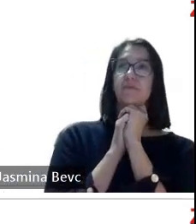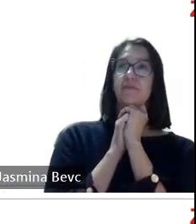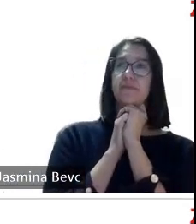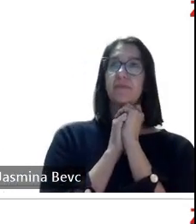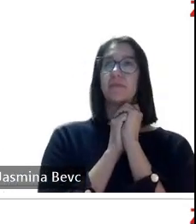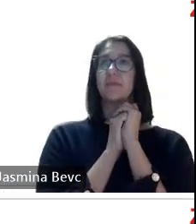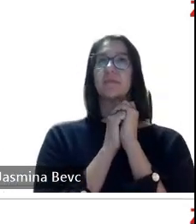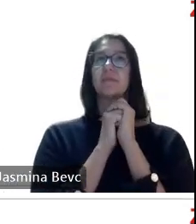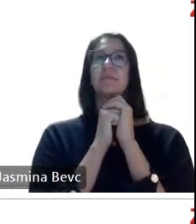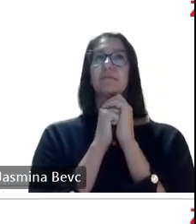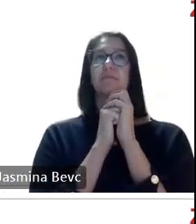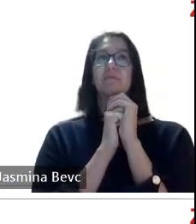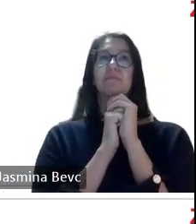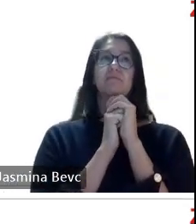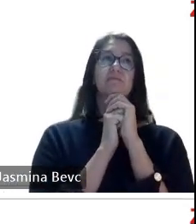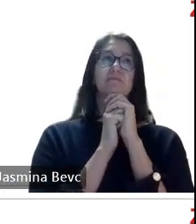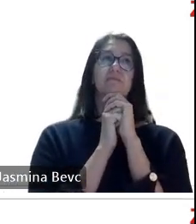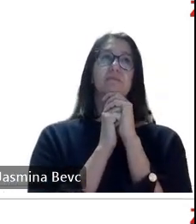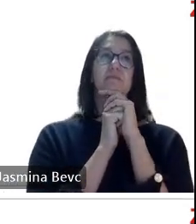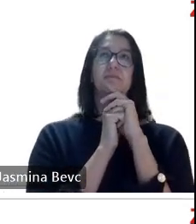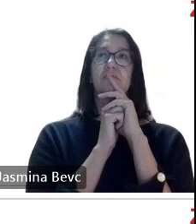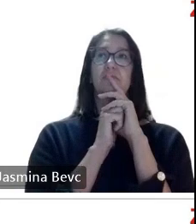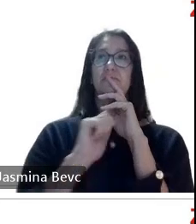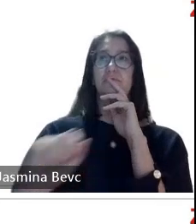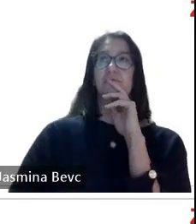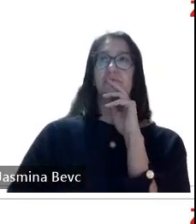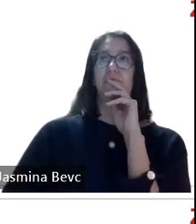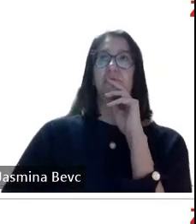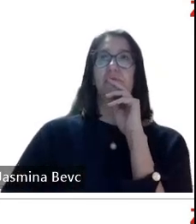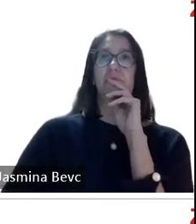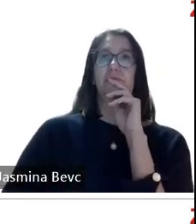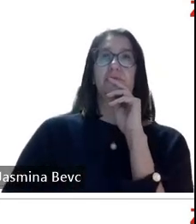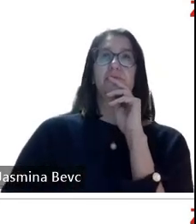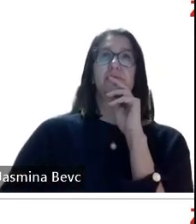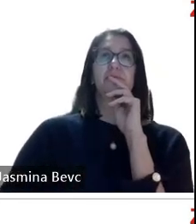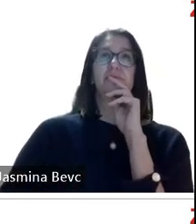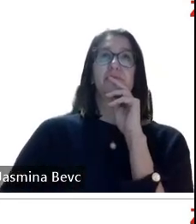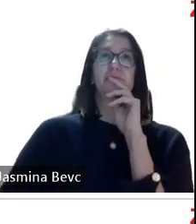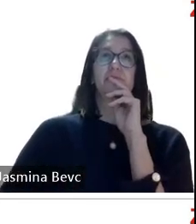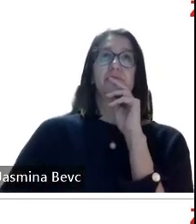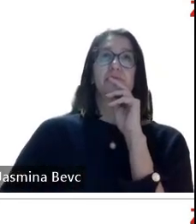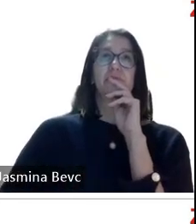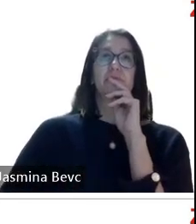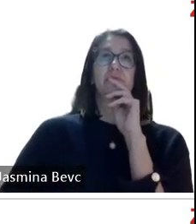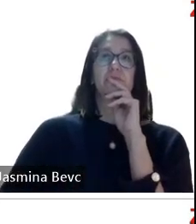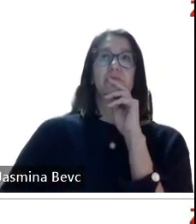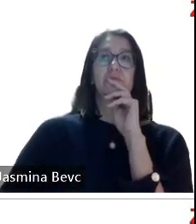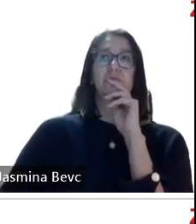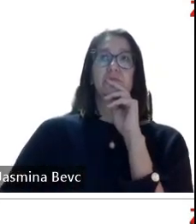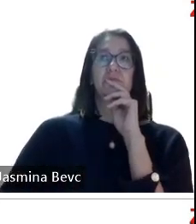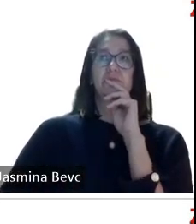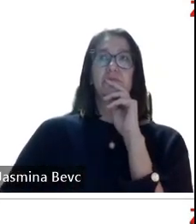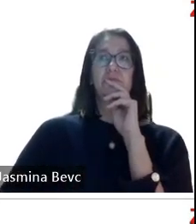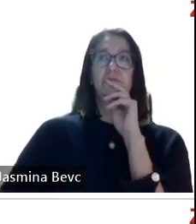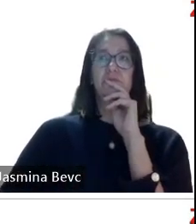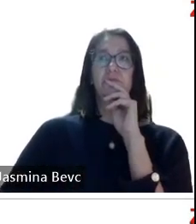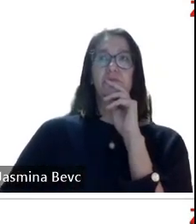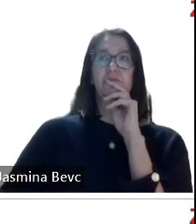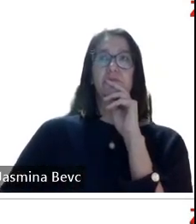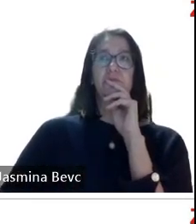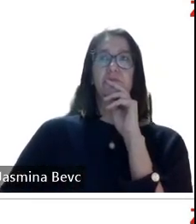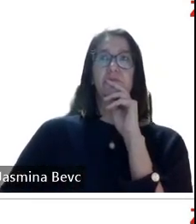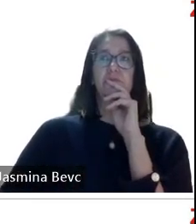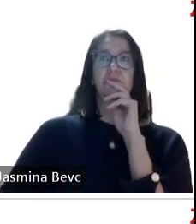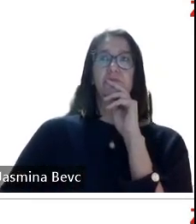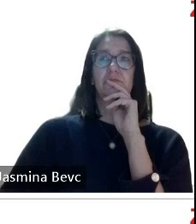opravili. Bi vas pa ob tej priložnosti pozvala, da če še niste, izpolnite podatke